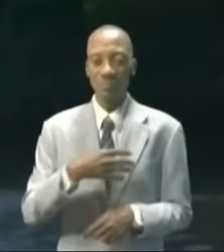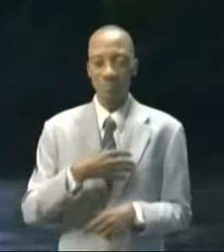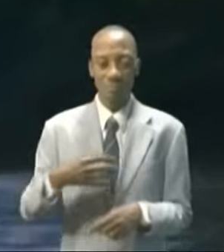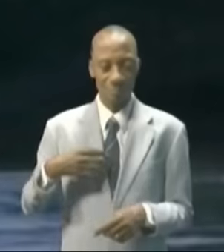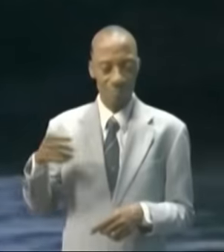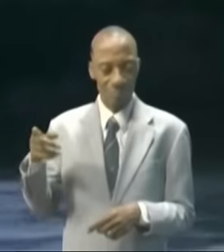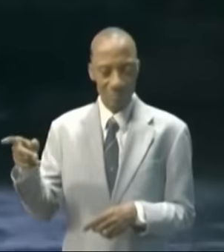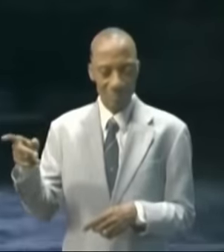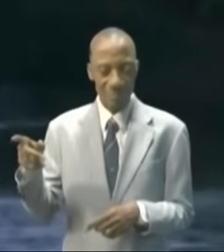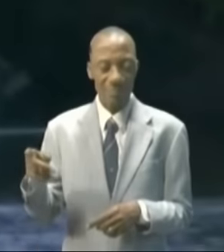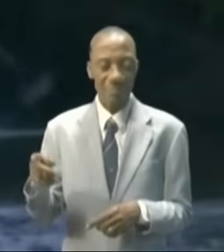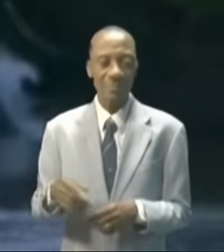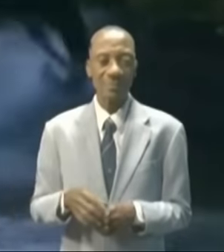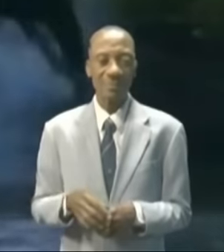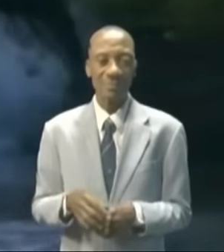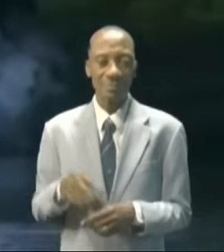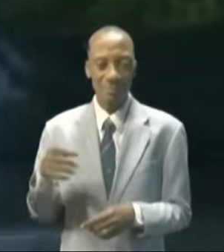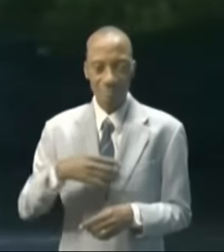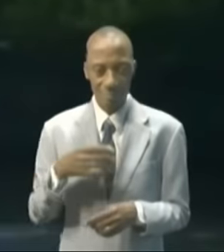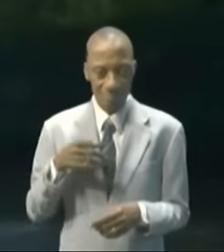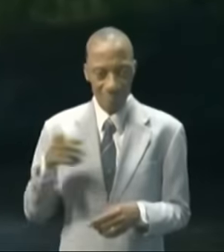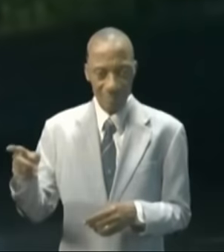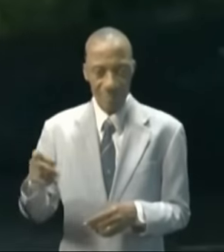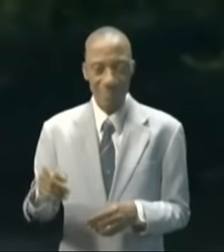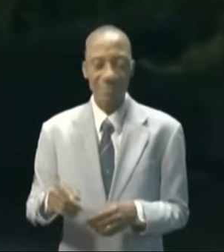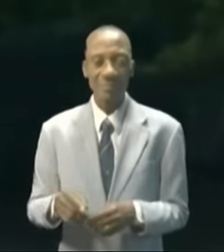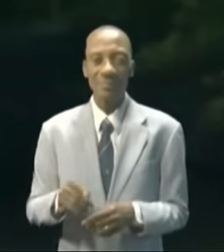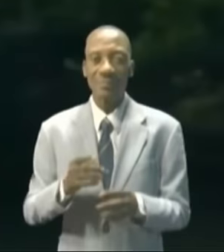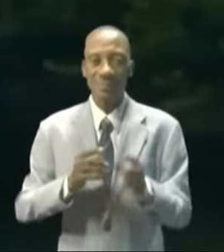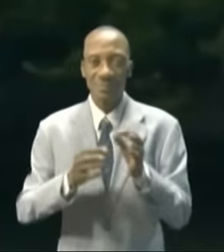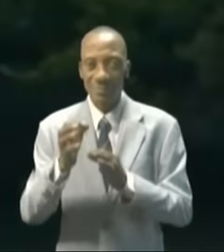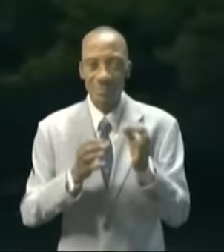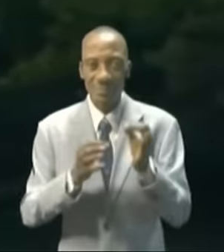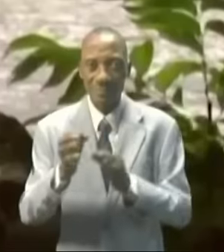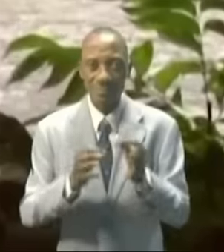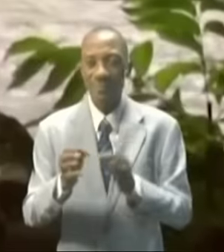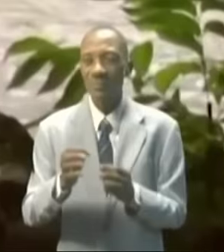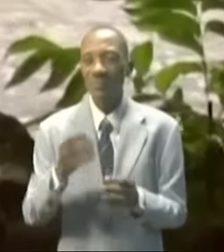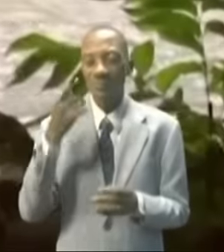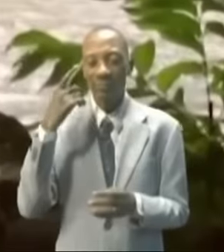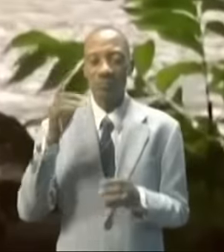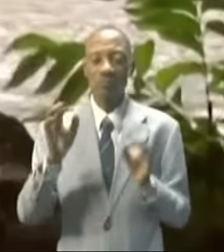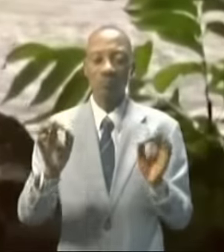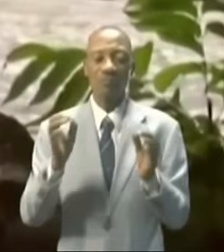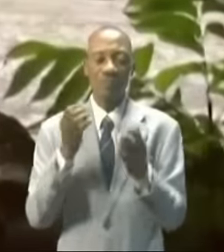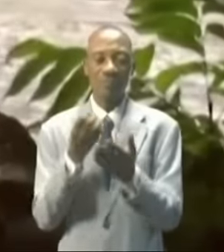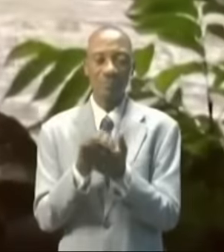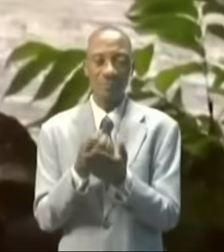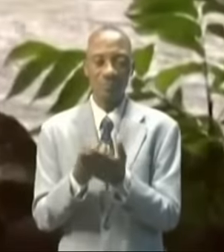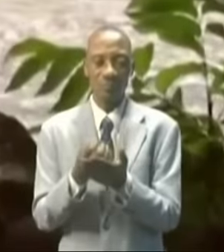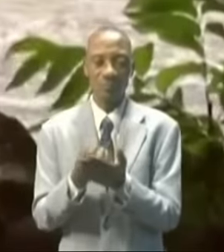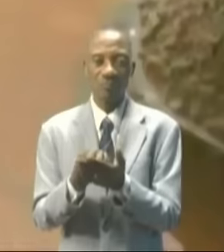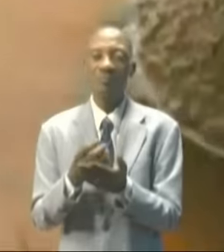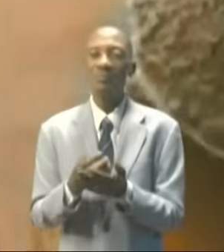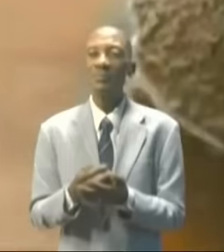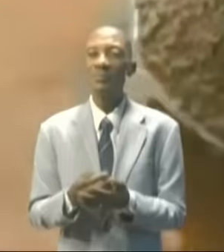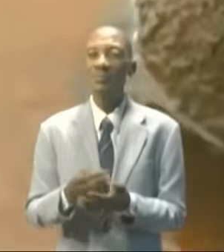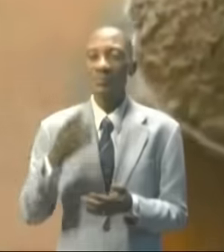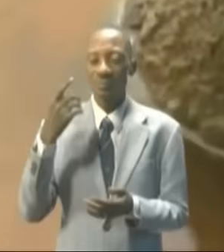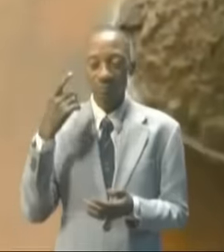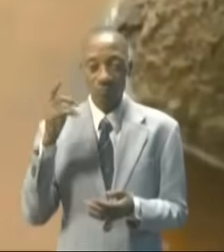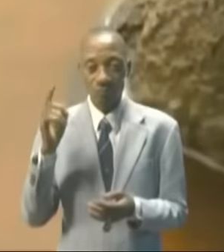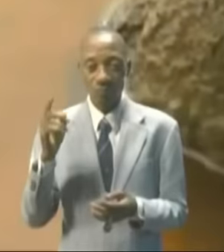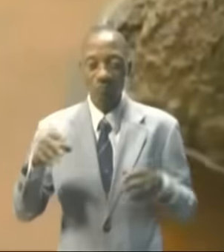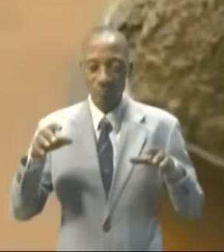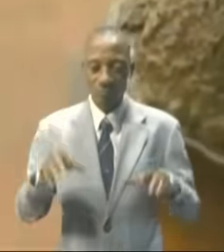Mbombo, l'ancienne envoyée spéciale du président de la République pour la nouvelle économie du climat, récemment nommée ministre